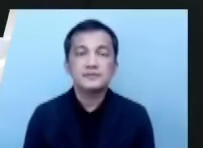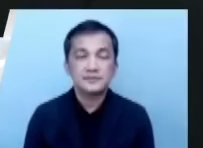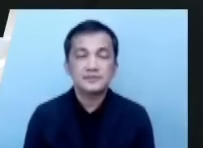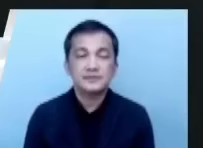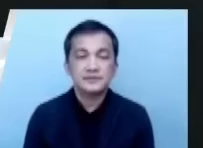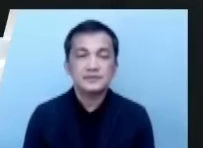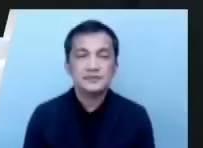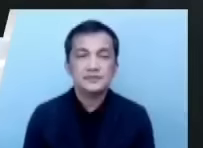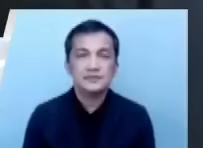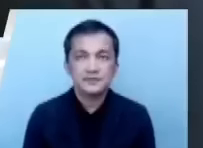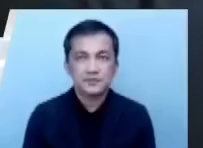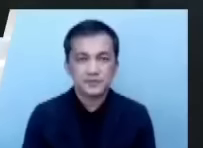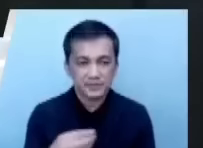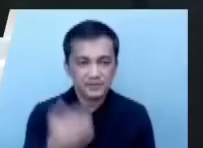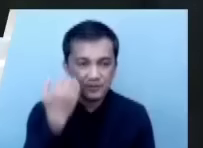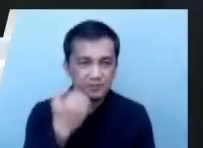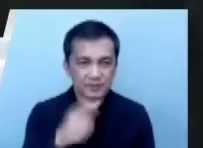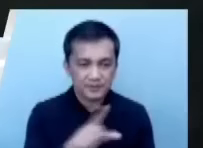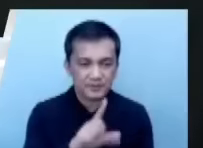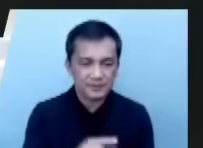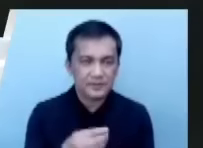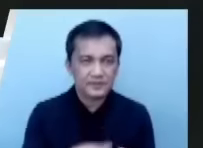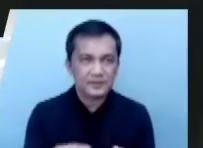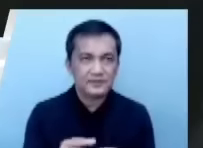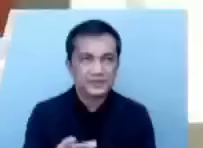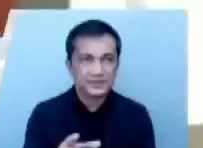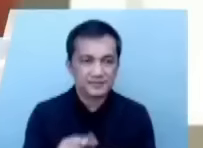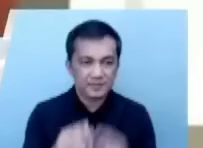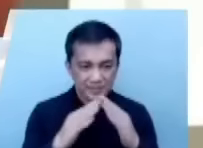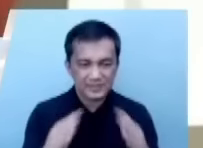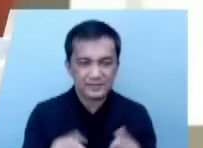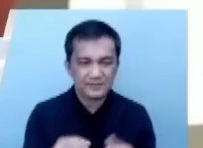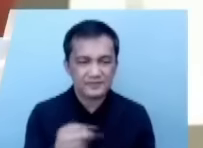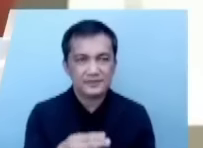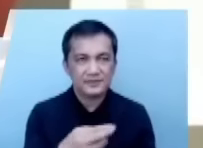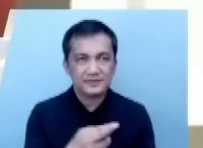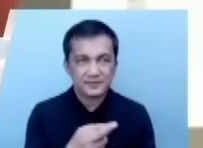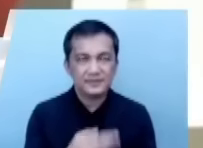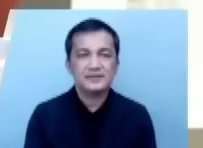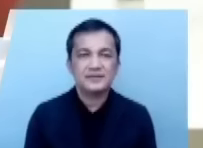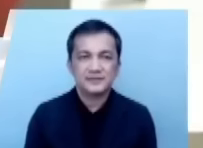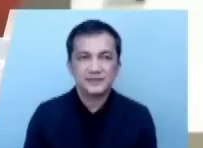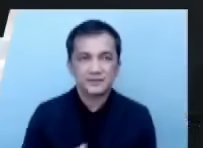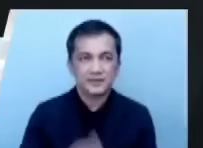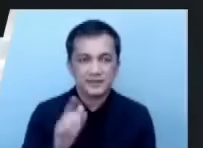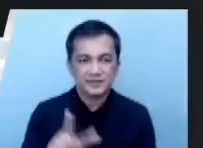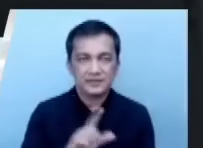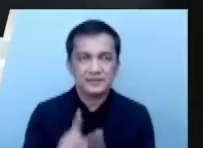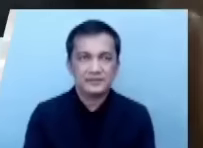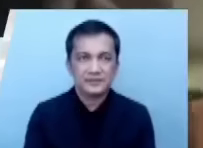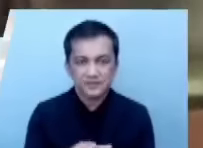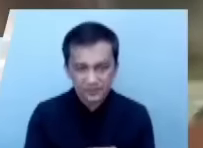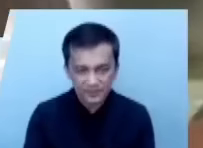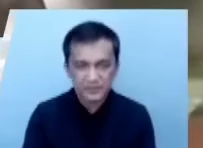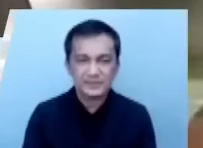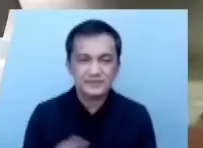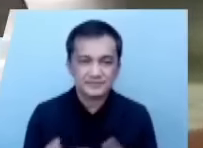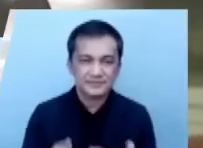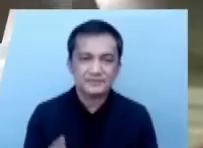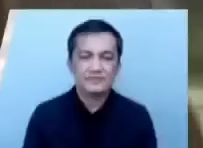Binili kong lupa, kulang pa, tapos yung bahay namin pinapaayos ko. Kasi mahal ng lupa ngayon eh. Dandahanan lang ba? Para sa GMA